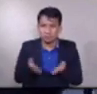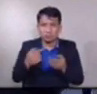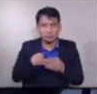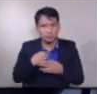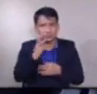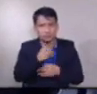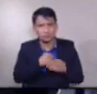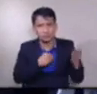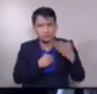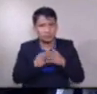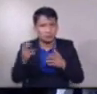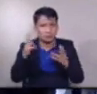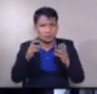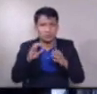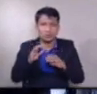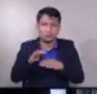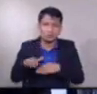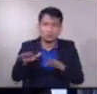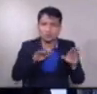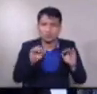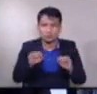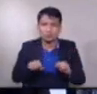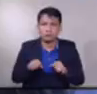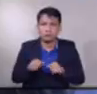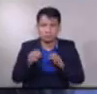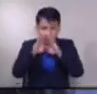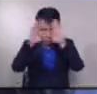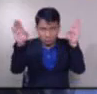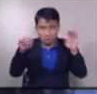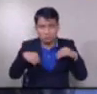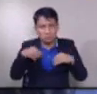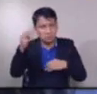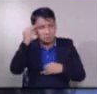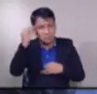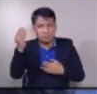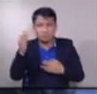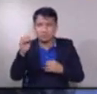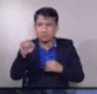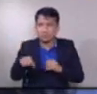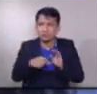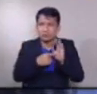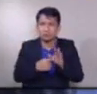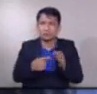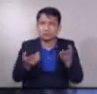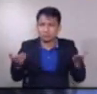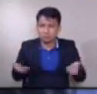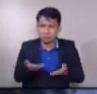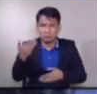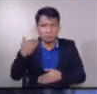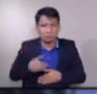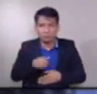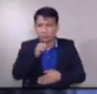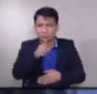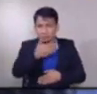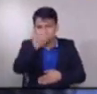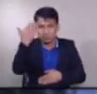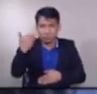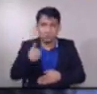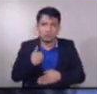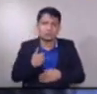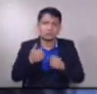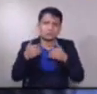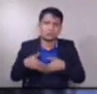sino man nakaharinig na ating programa, sana ibuksan natin ang ating pag-iisip na nandito po kami, huwag nyo kaming iiwan.